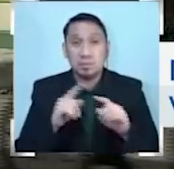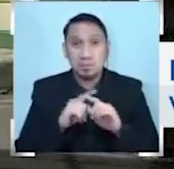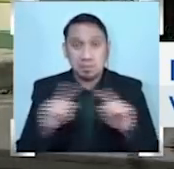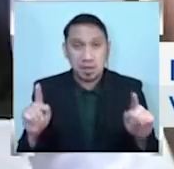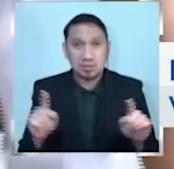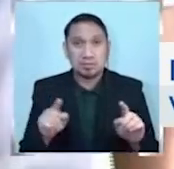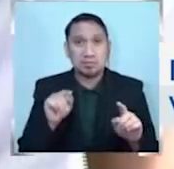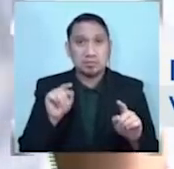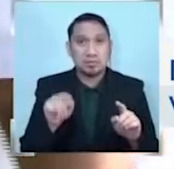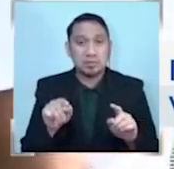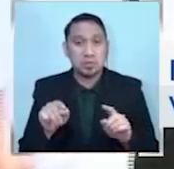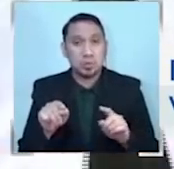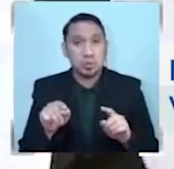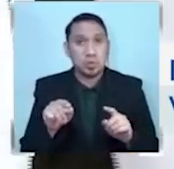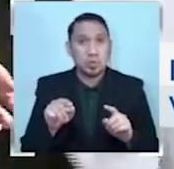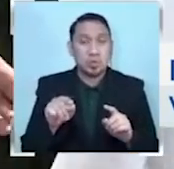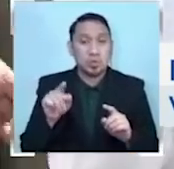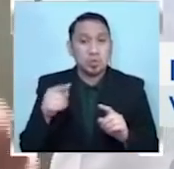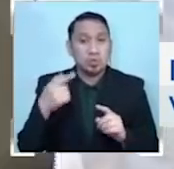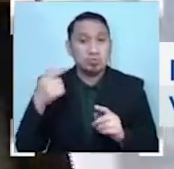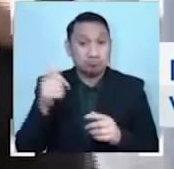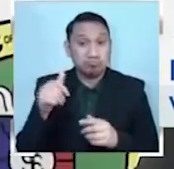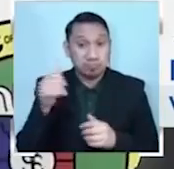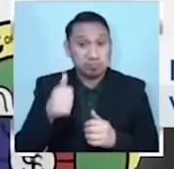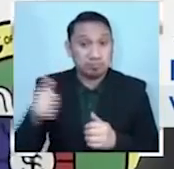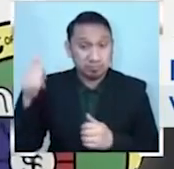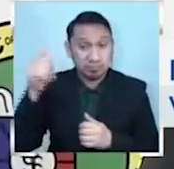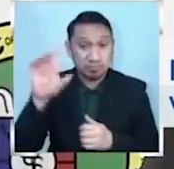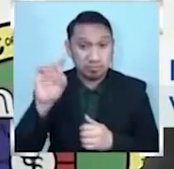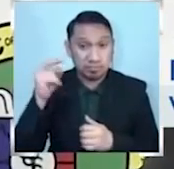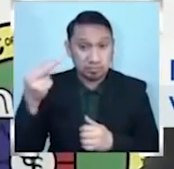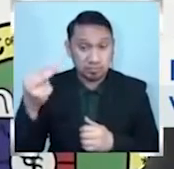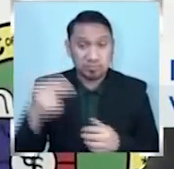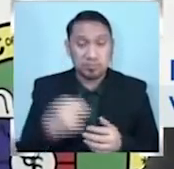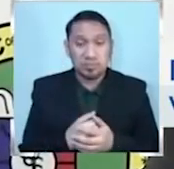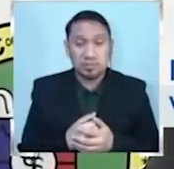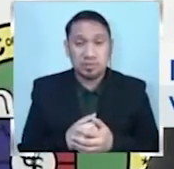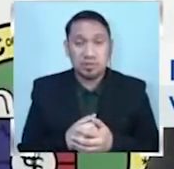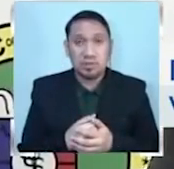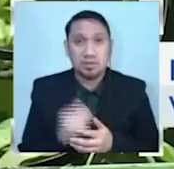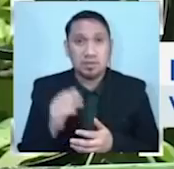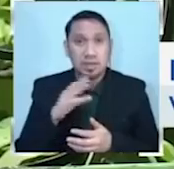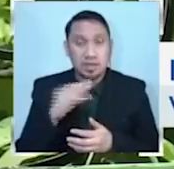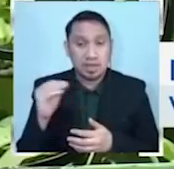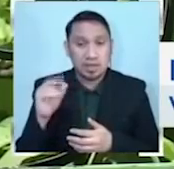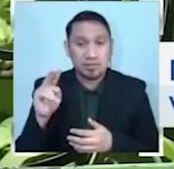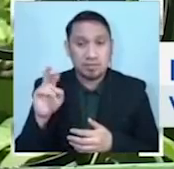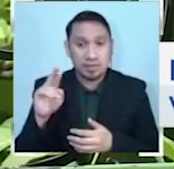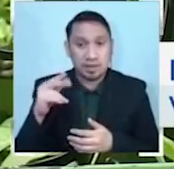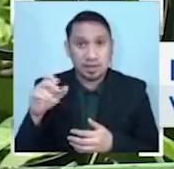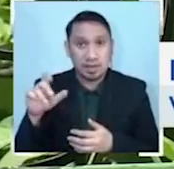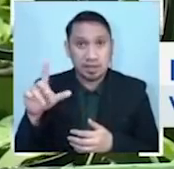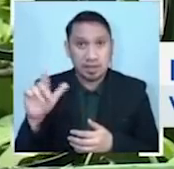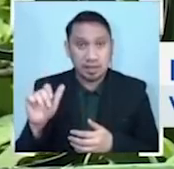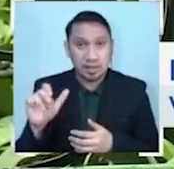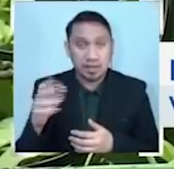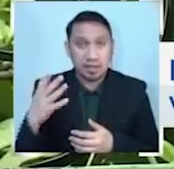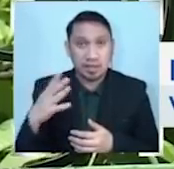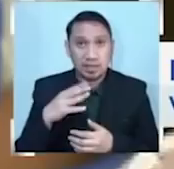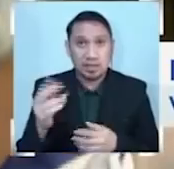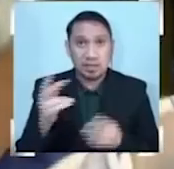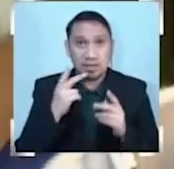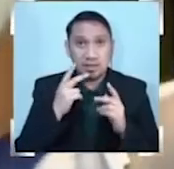Health Department, sina Health Secretary Francisco Duque III, USEC Maria Rosario Vergere at DOH Public Health Service